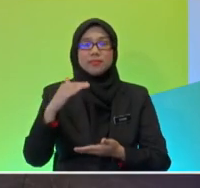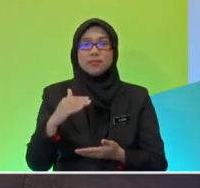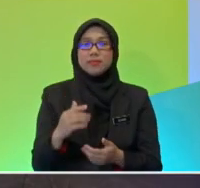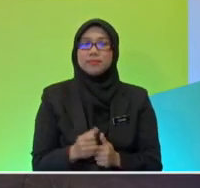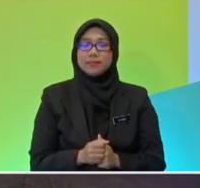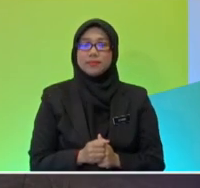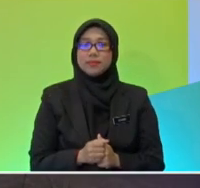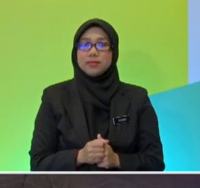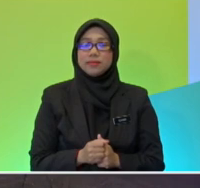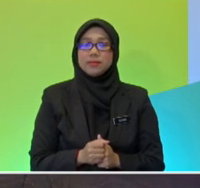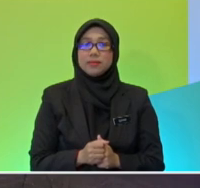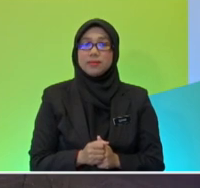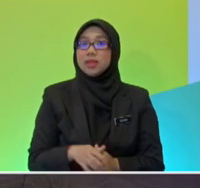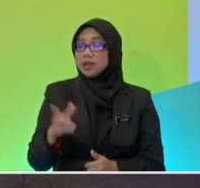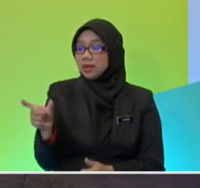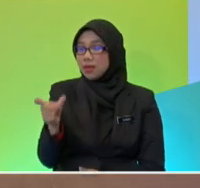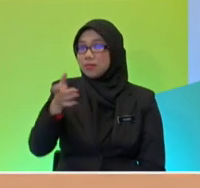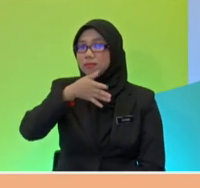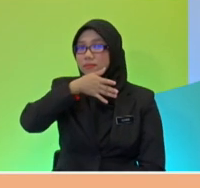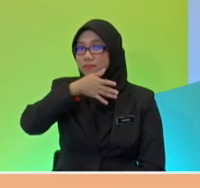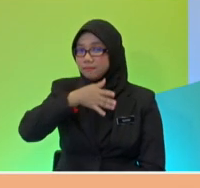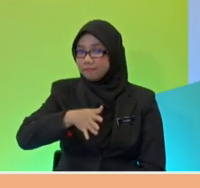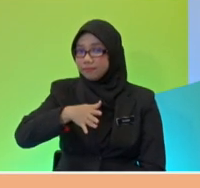begitu Muhammad Shallallahu Alaihi Wasallam